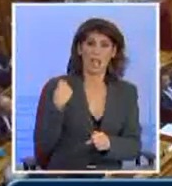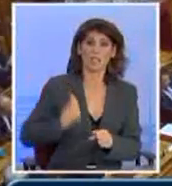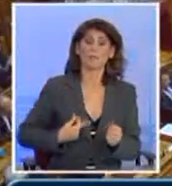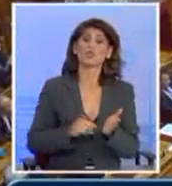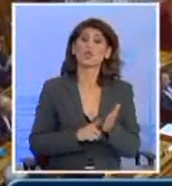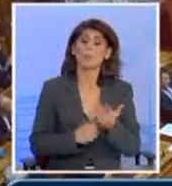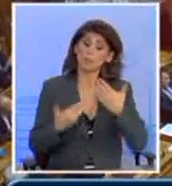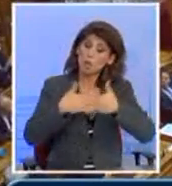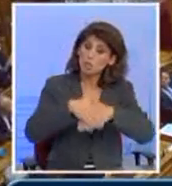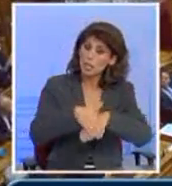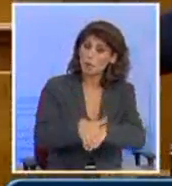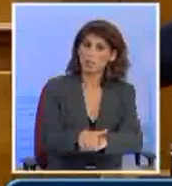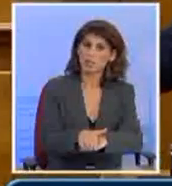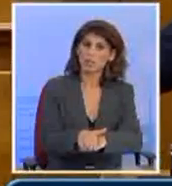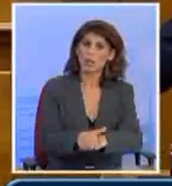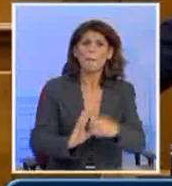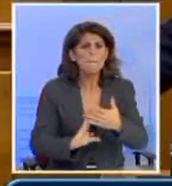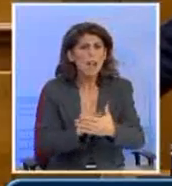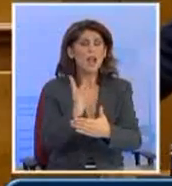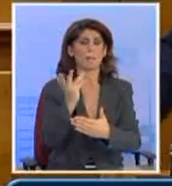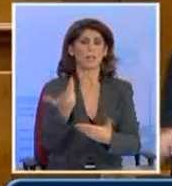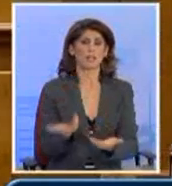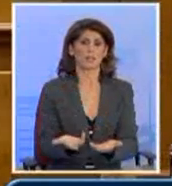δημοσιονομική προσαρμογή με ανάπτυξη.